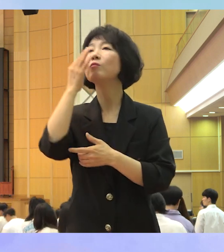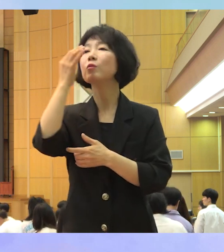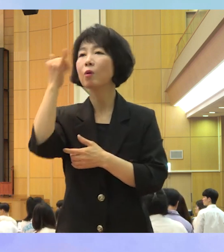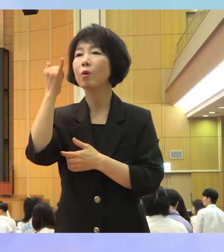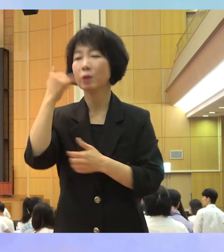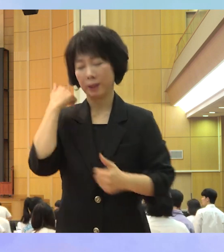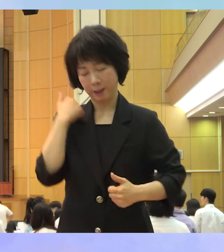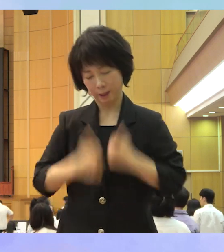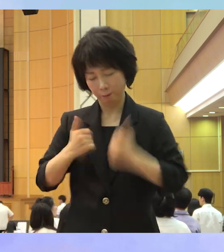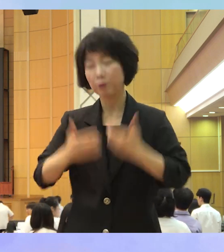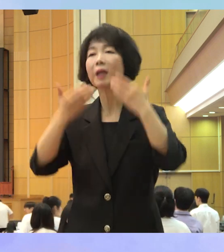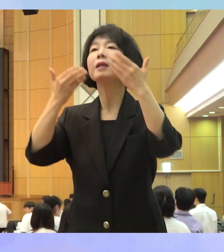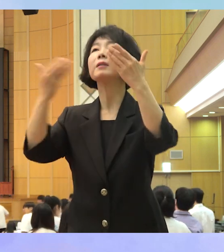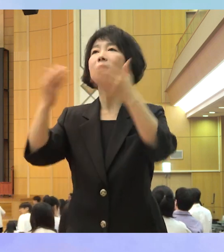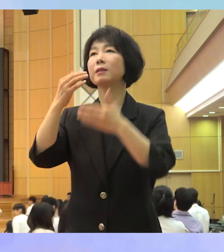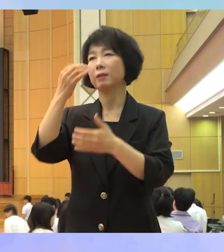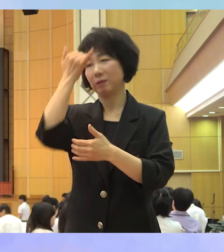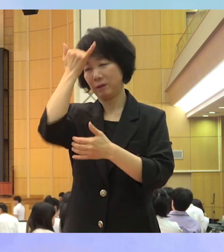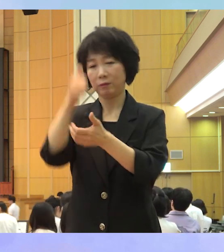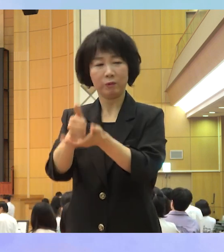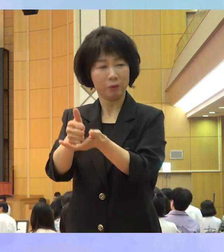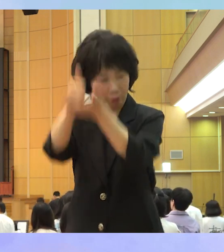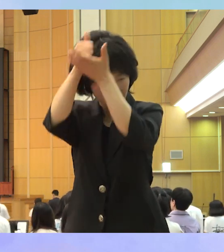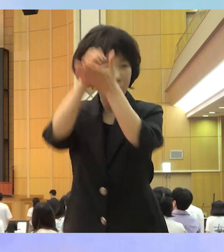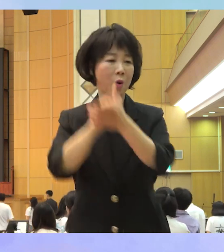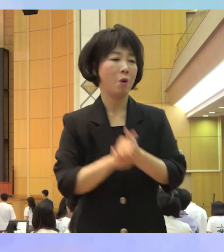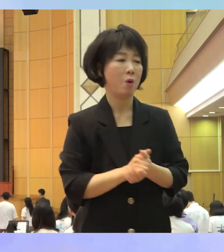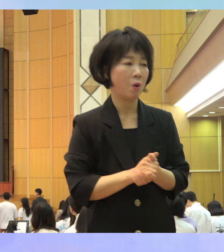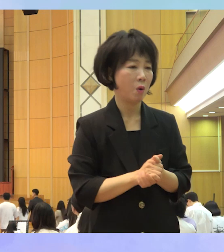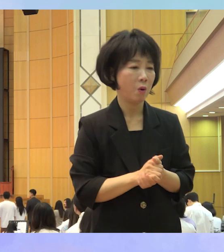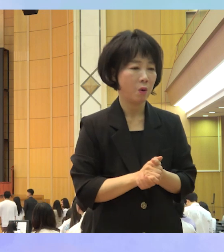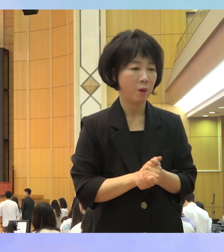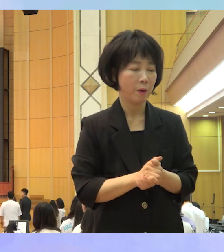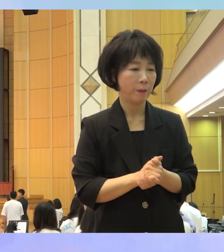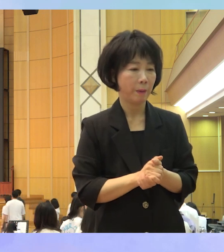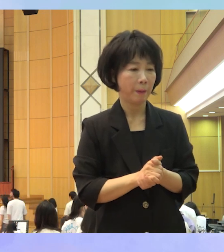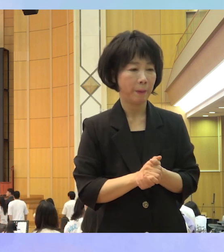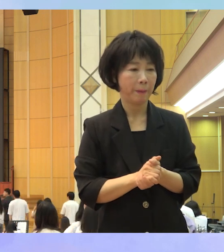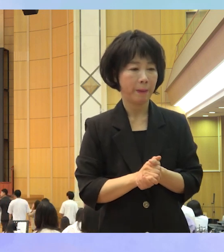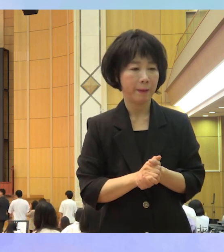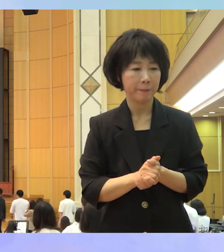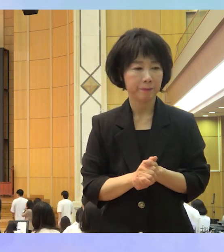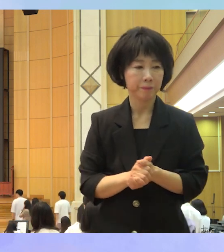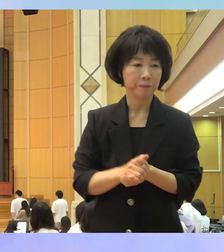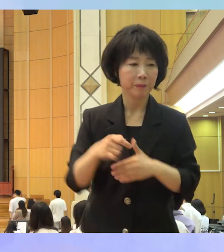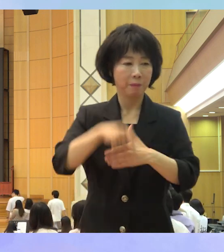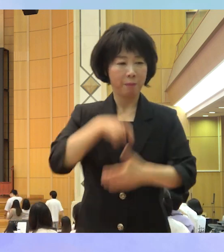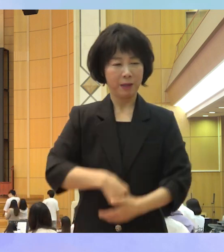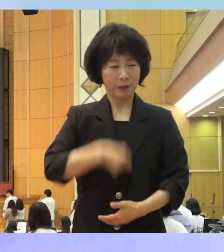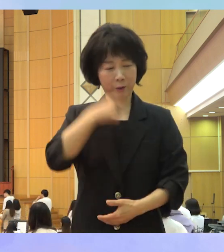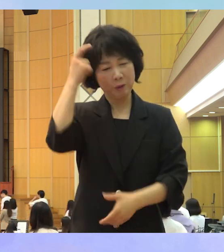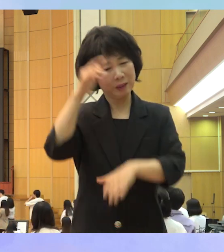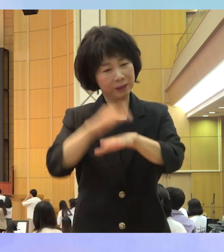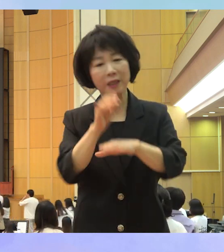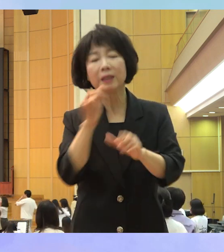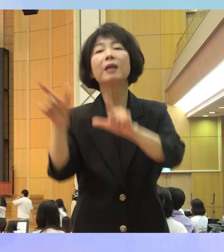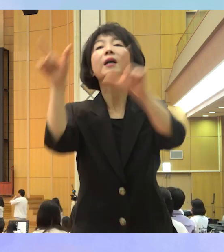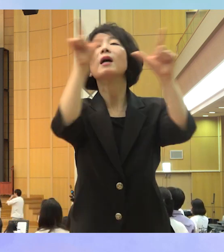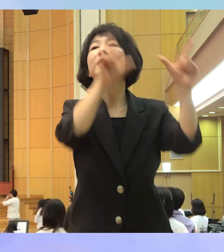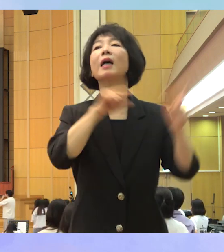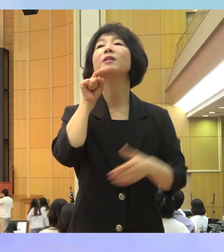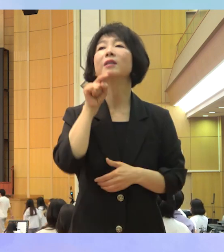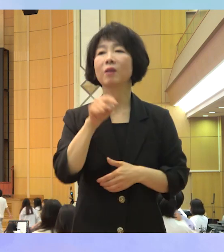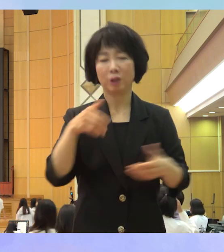부모님을 기쁘게 해드리는 효도. 그런데 이 기쁘게 해드리는 효도에는 의롭고 지혜롭게 살아가는